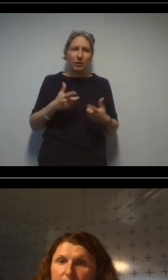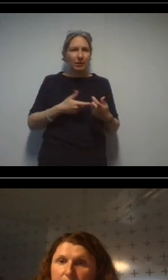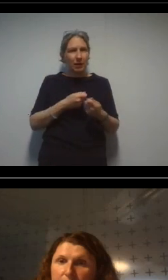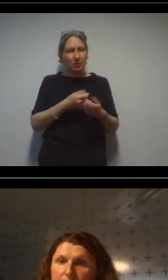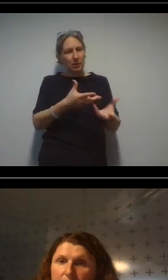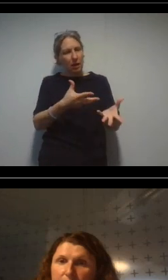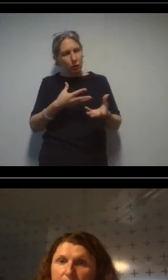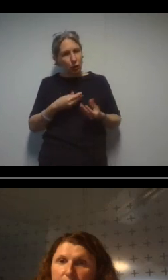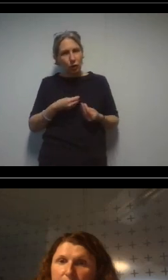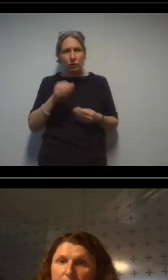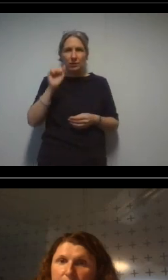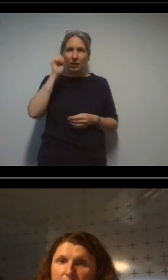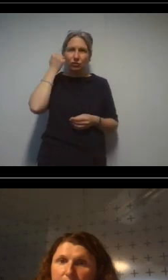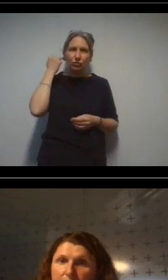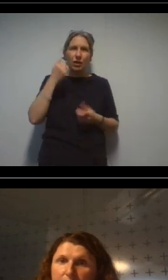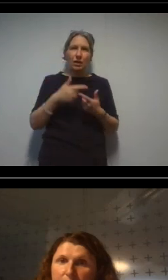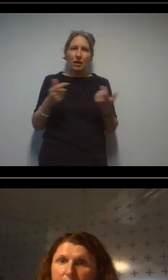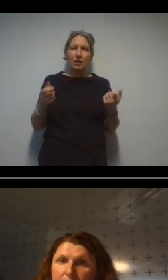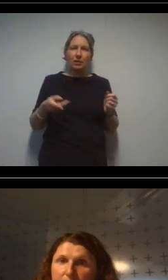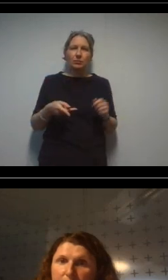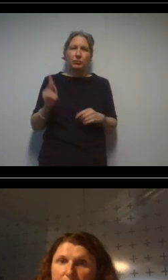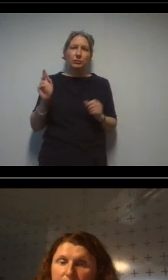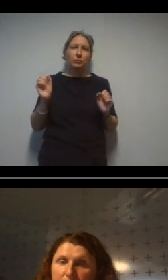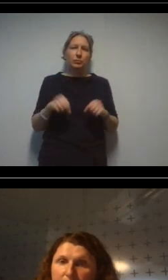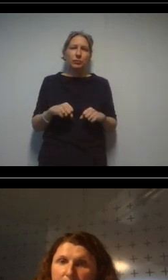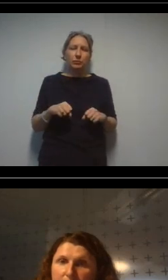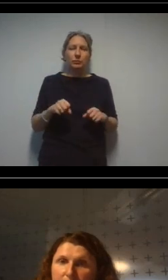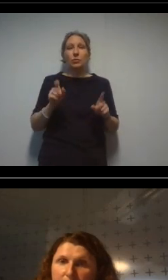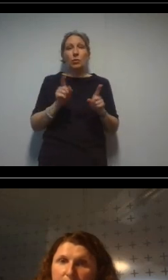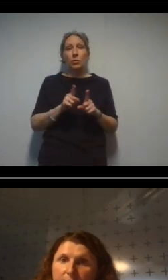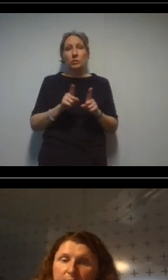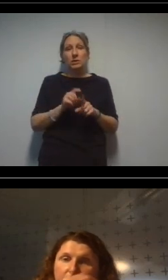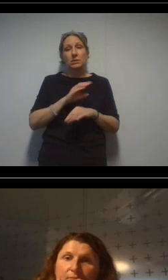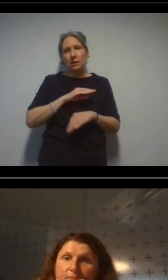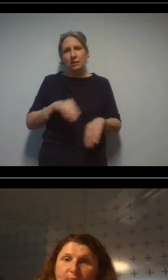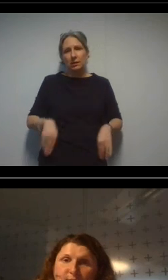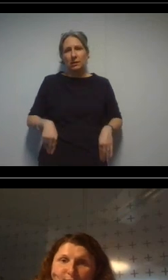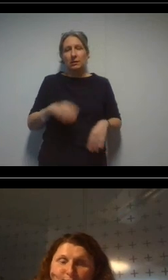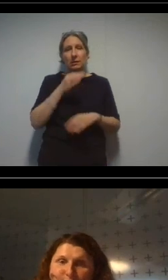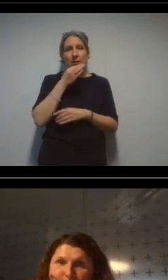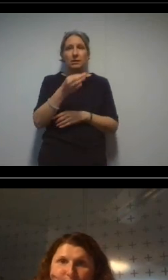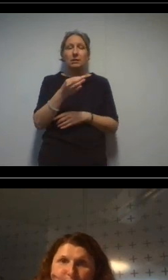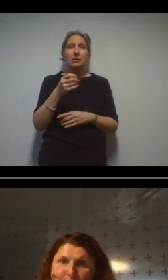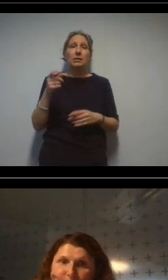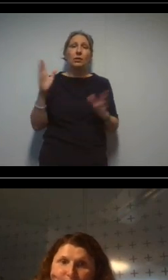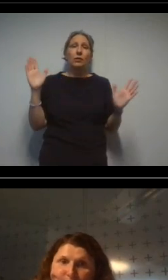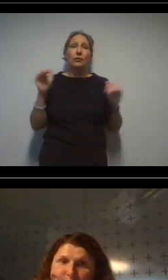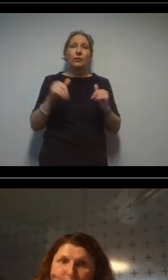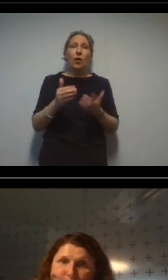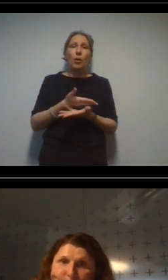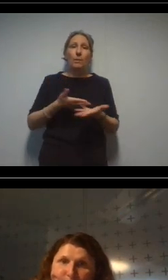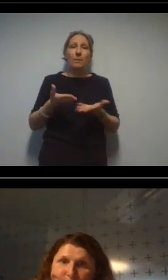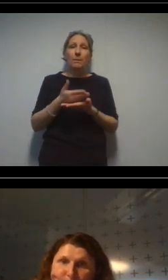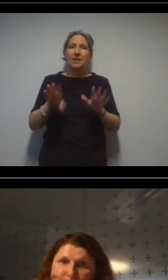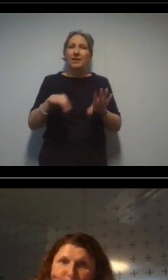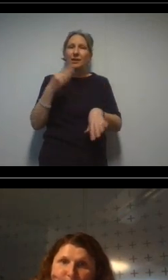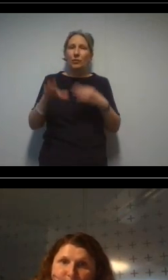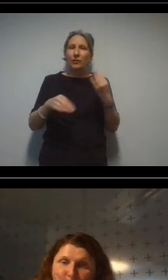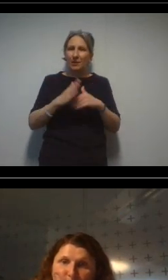des stagiaires. Et pour compléter et terminer sur cette action, on a d'ailleurs à l'issue des forums découverte des métiers